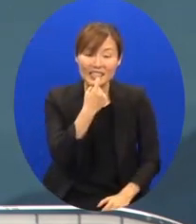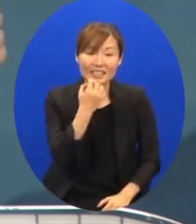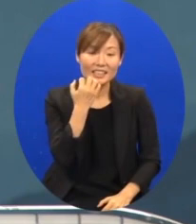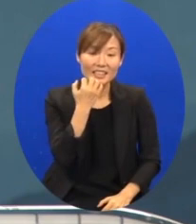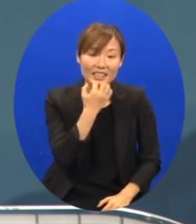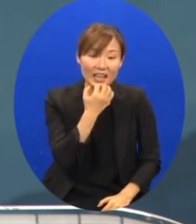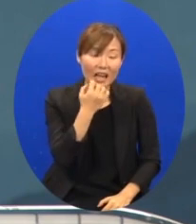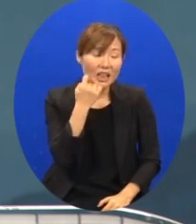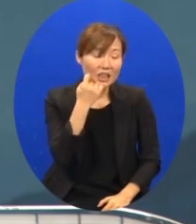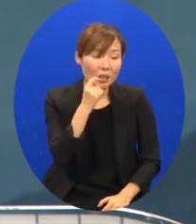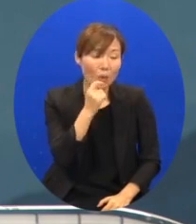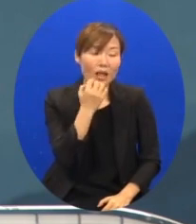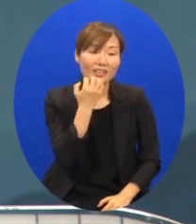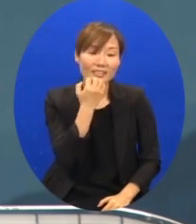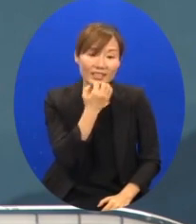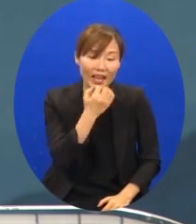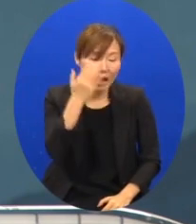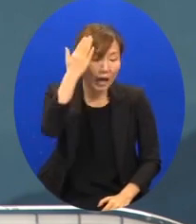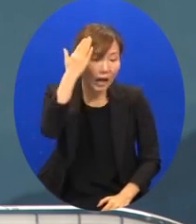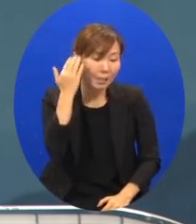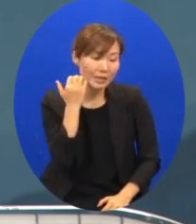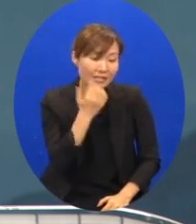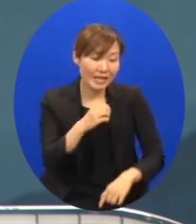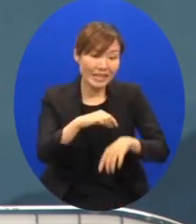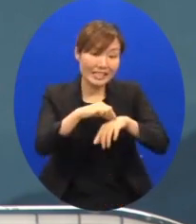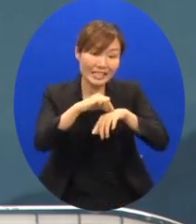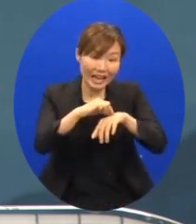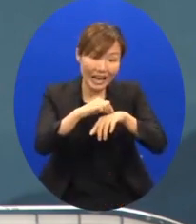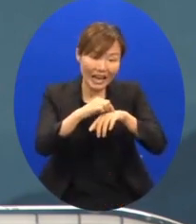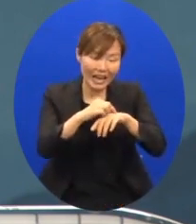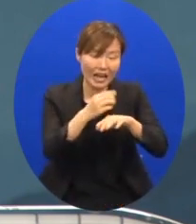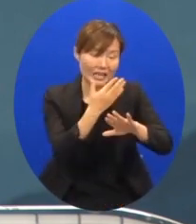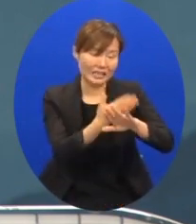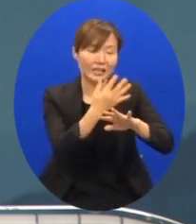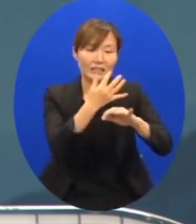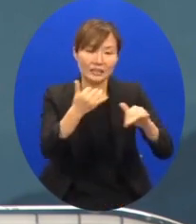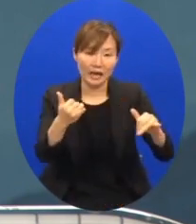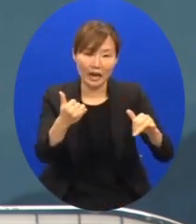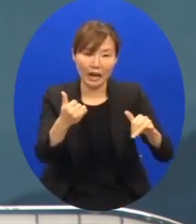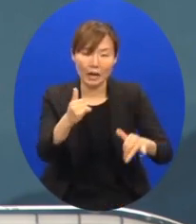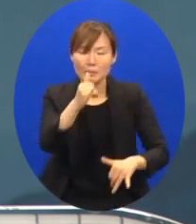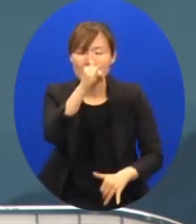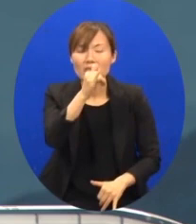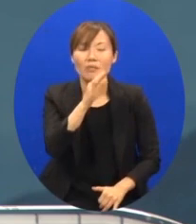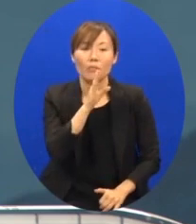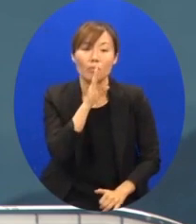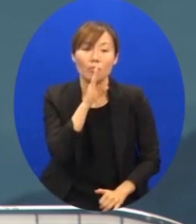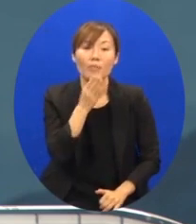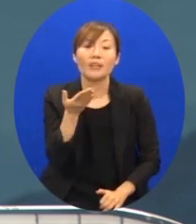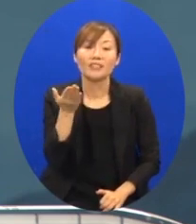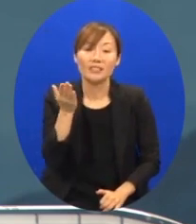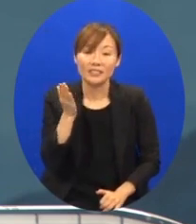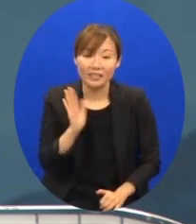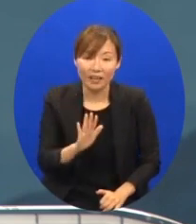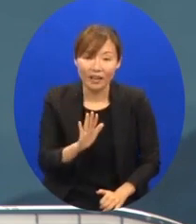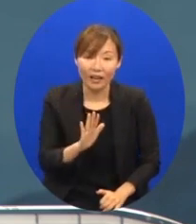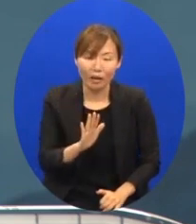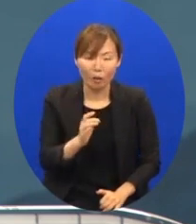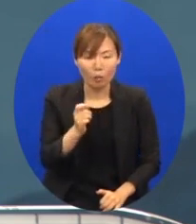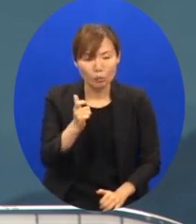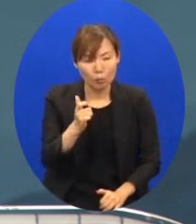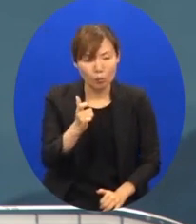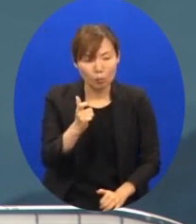하나님의 창조하신 사람입니다 물론 시대적으로 사람 중에 열등한 인종이 있다고